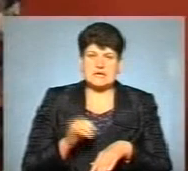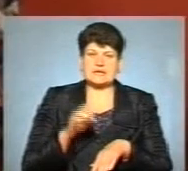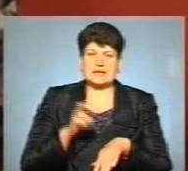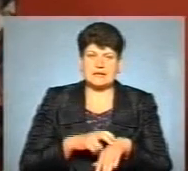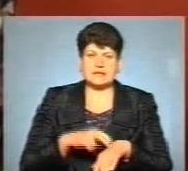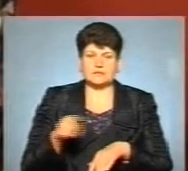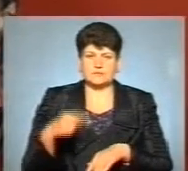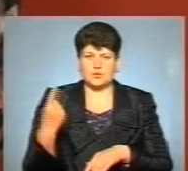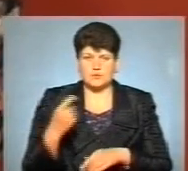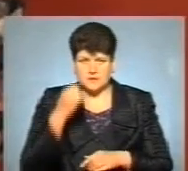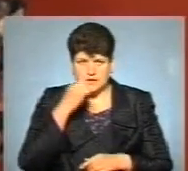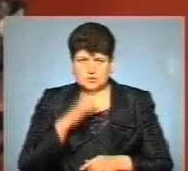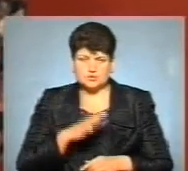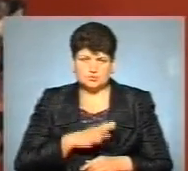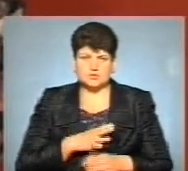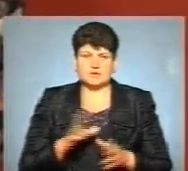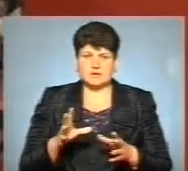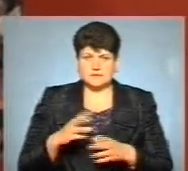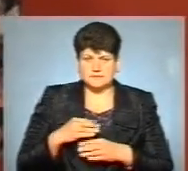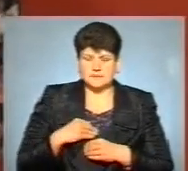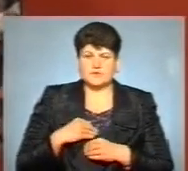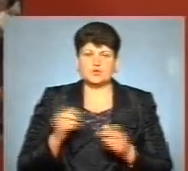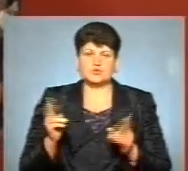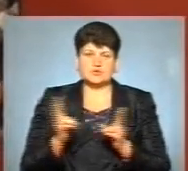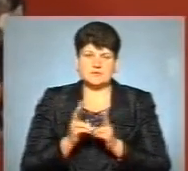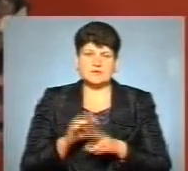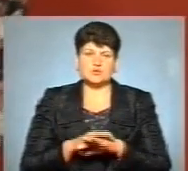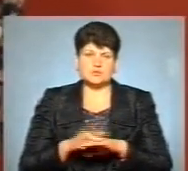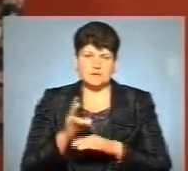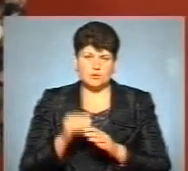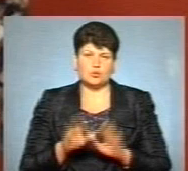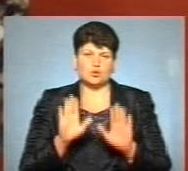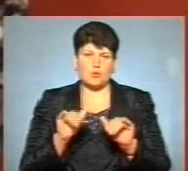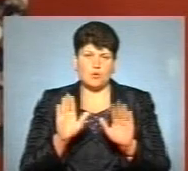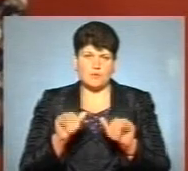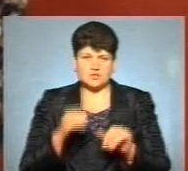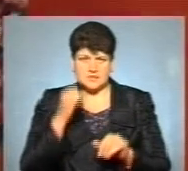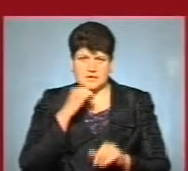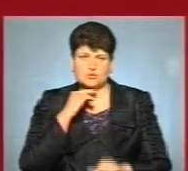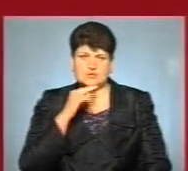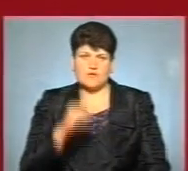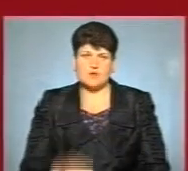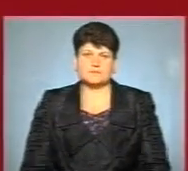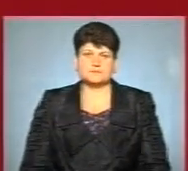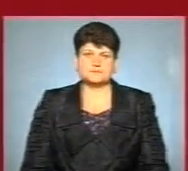Тернопільщини. Я вам дякую, що були з нами. Зустрінемося на Суспільному, як завжди. До побачення. До побачення. Дякую за увагу.